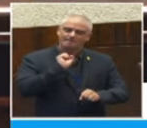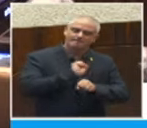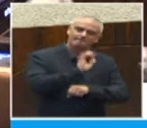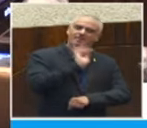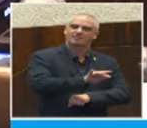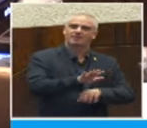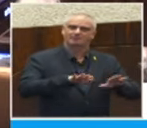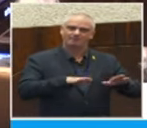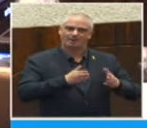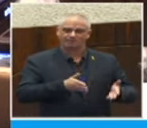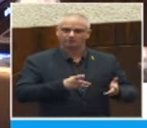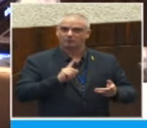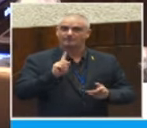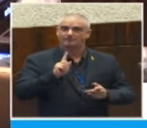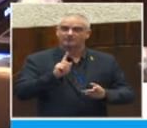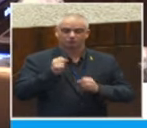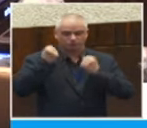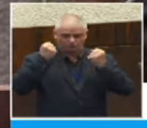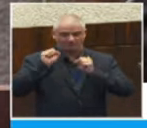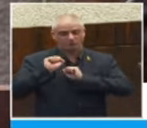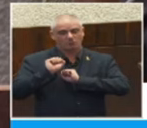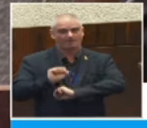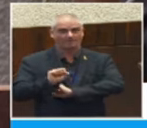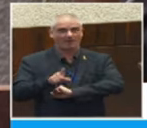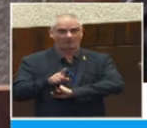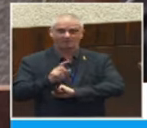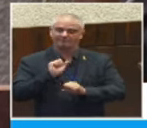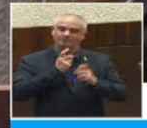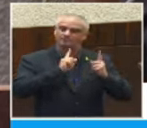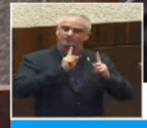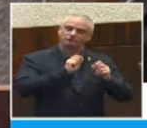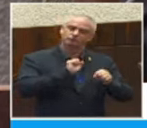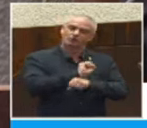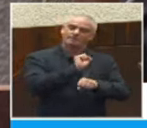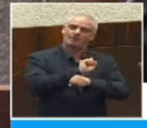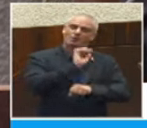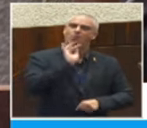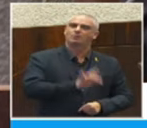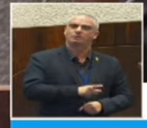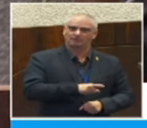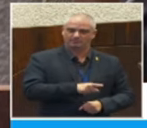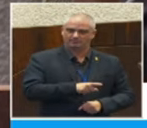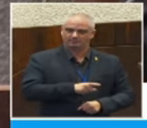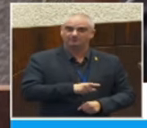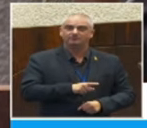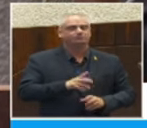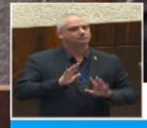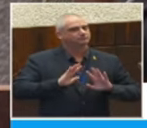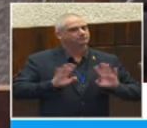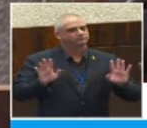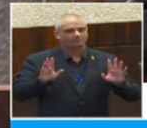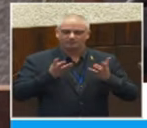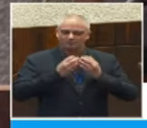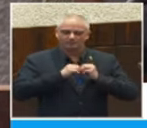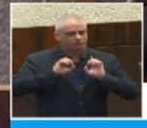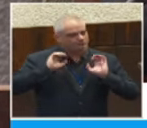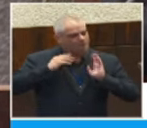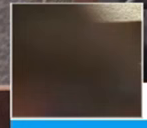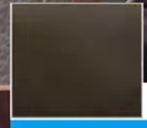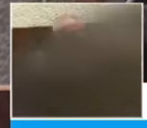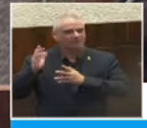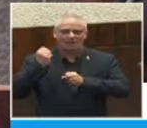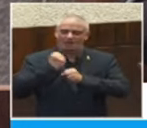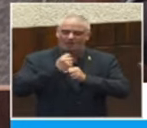אלה שהפגינו בעד ואלה שמחו נגד, עזבו את משפחותיהם, את עבודותיהם,